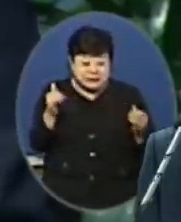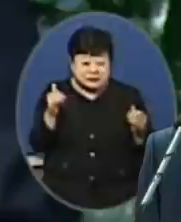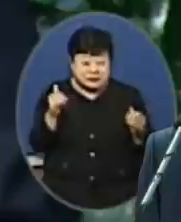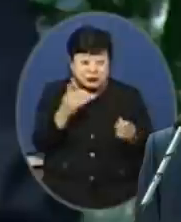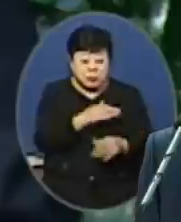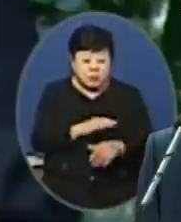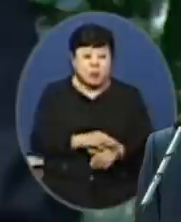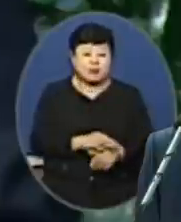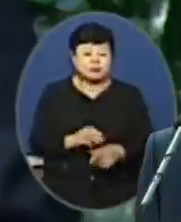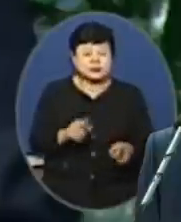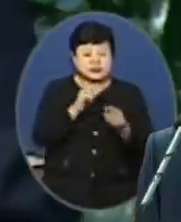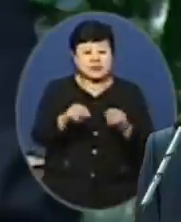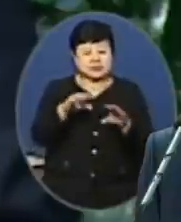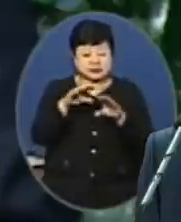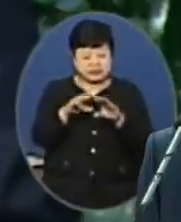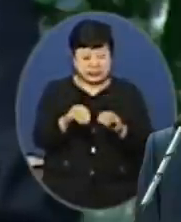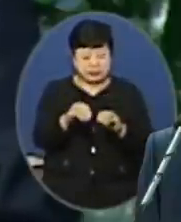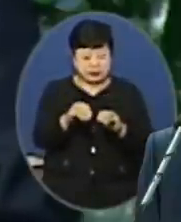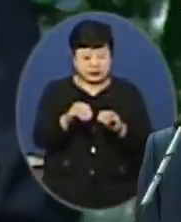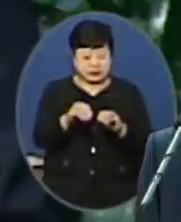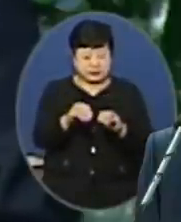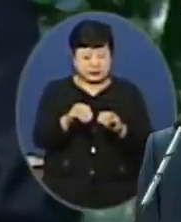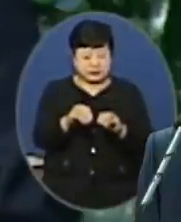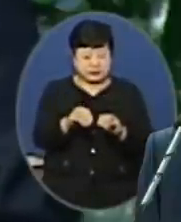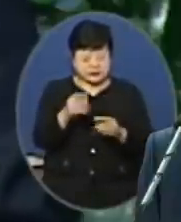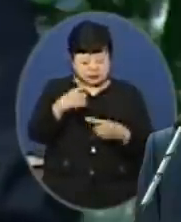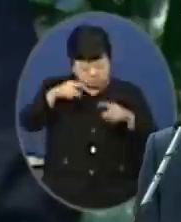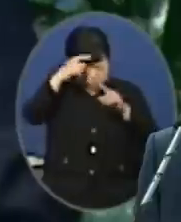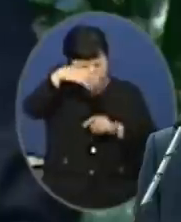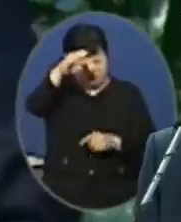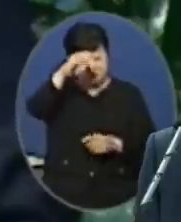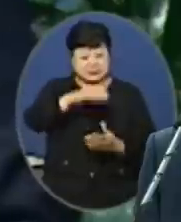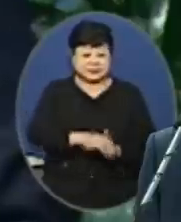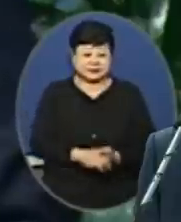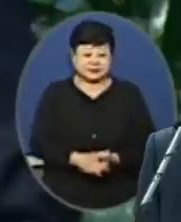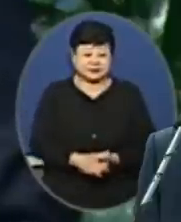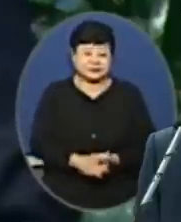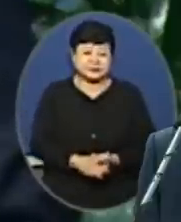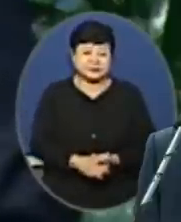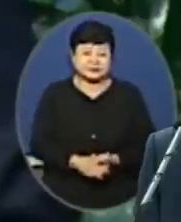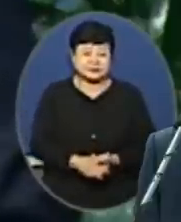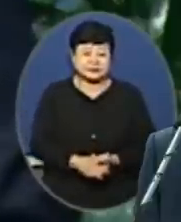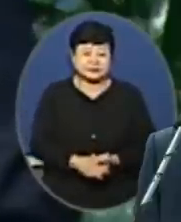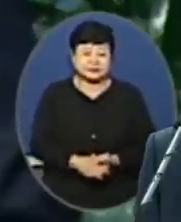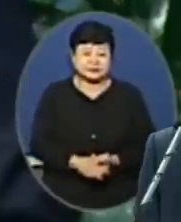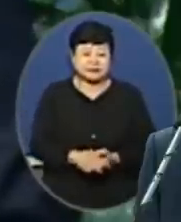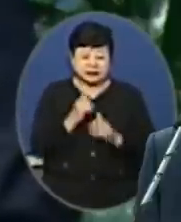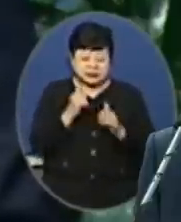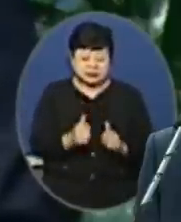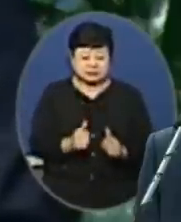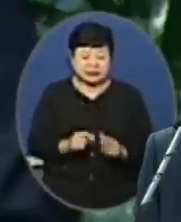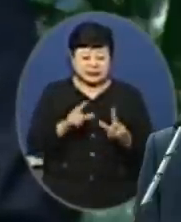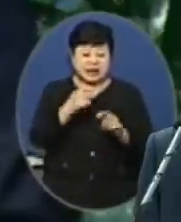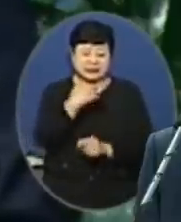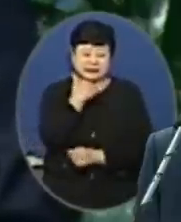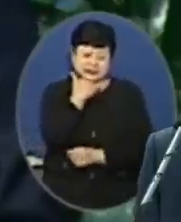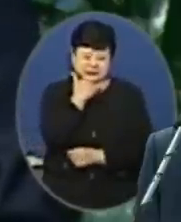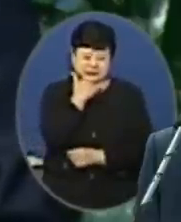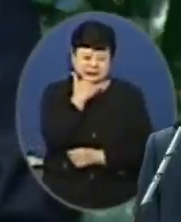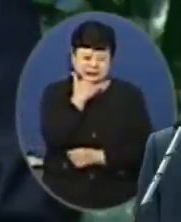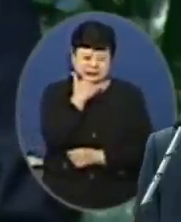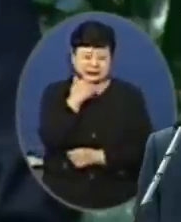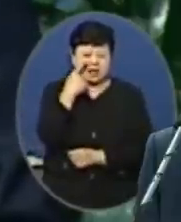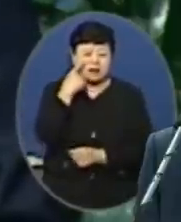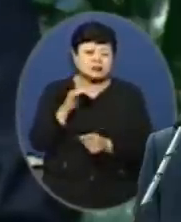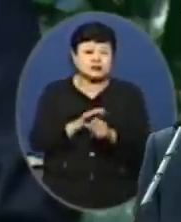육신의 삶이 끊어지면 음부로 내려가서 지옥에서 심판의 날을 기다리는